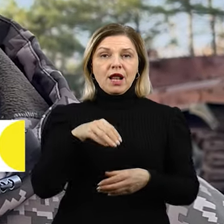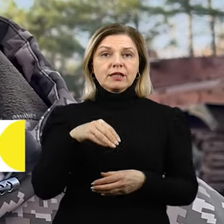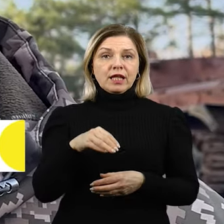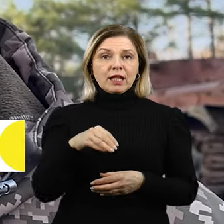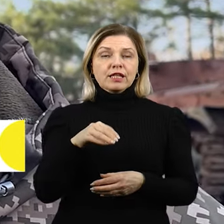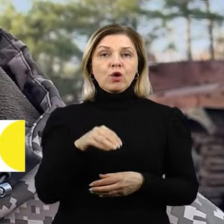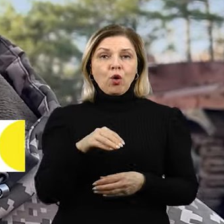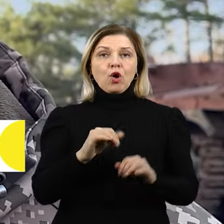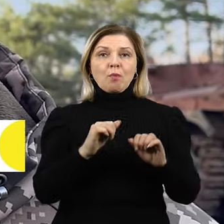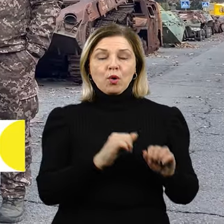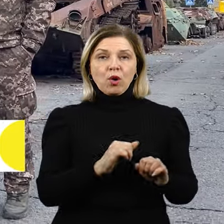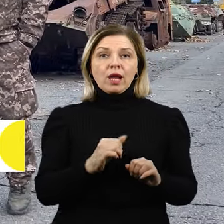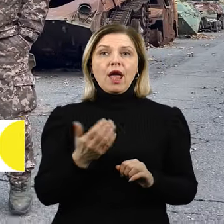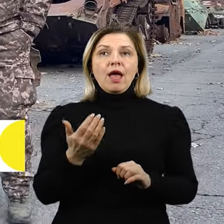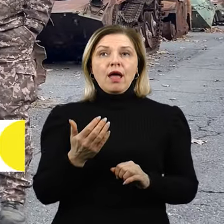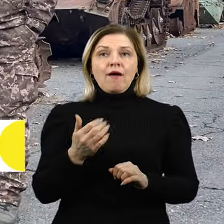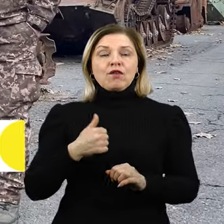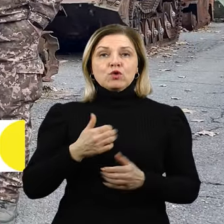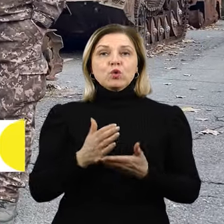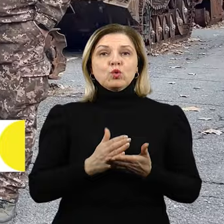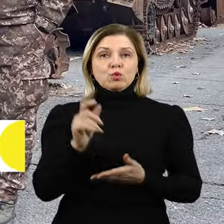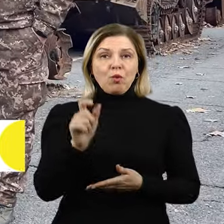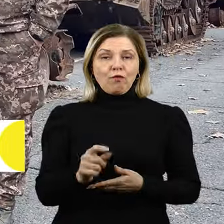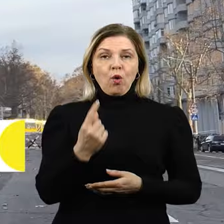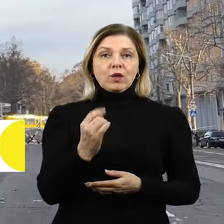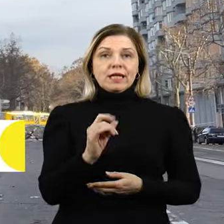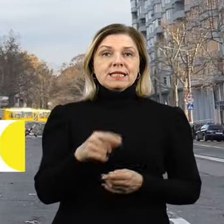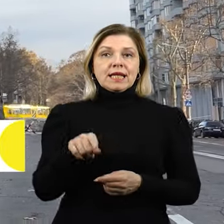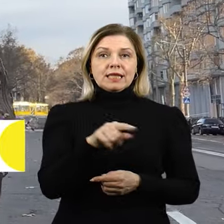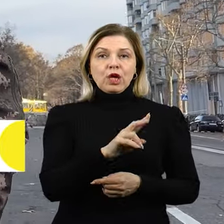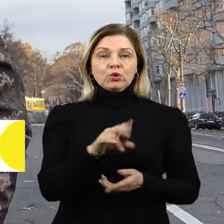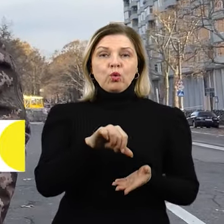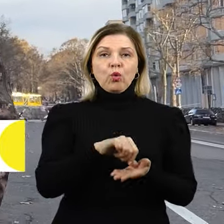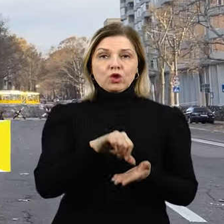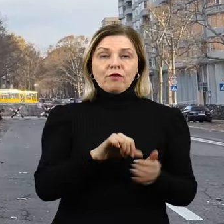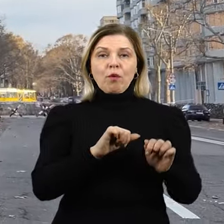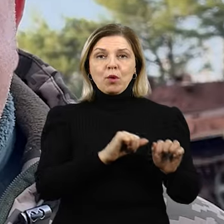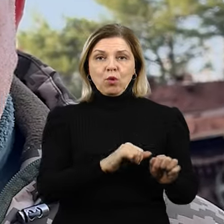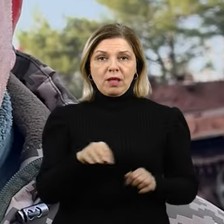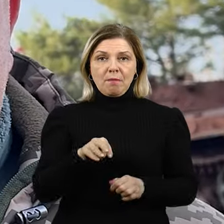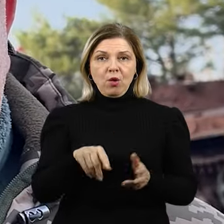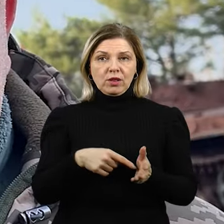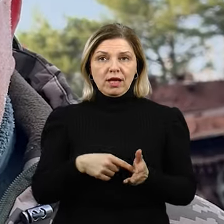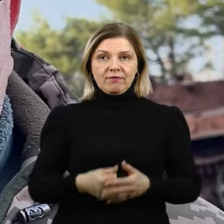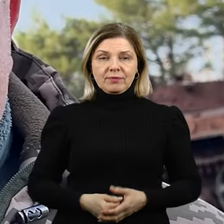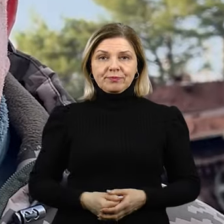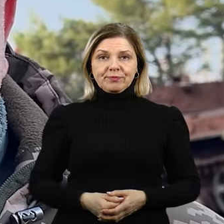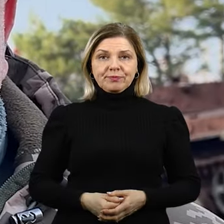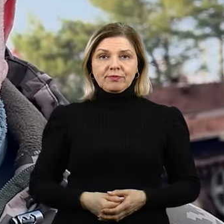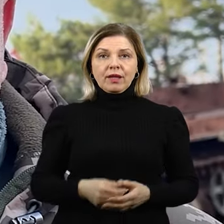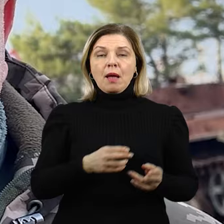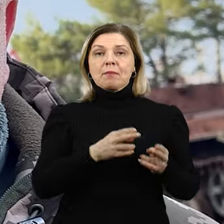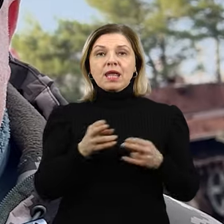той момент формувалася. Військовослужбовець – один із тих, хто брав участь в обороні Миколаєва. Приїхав